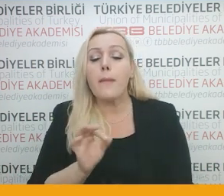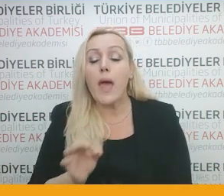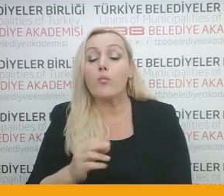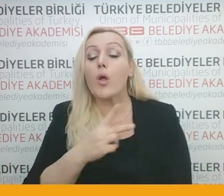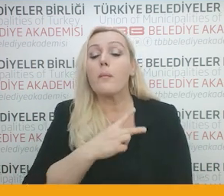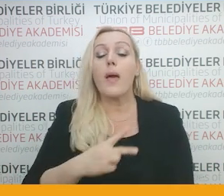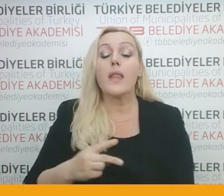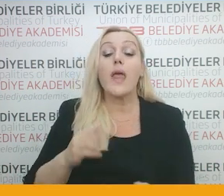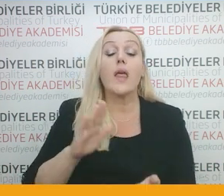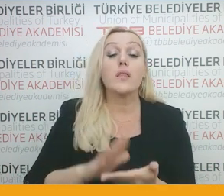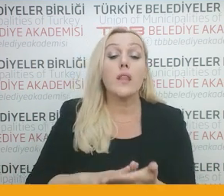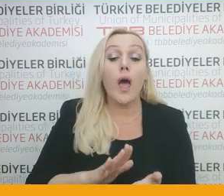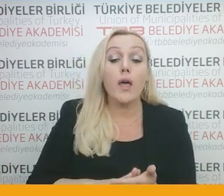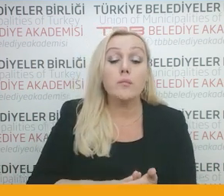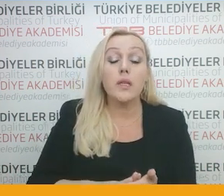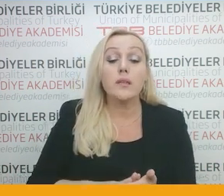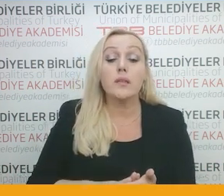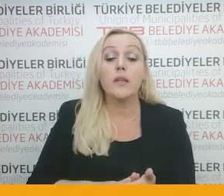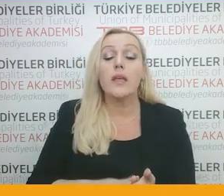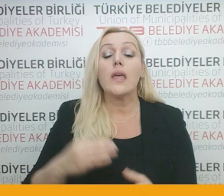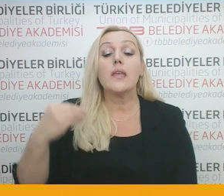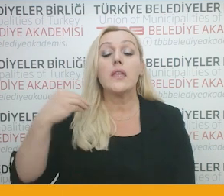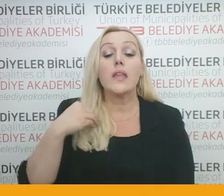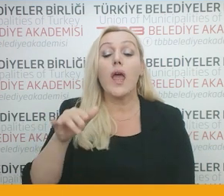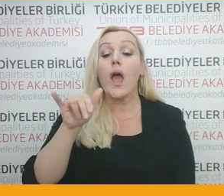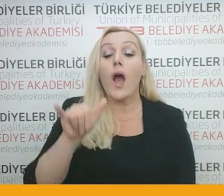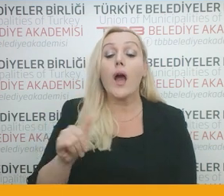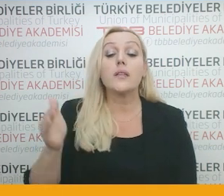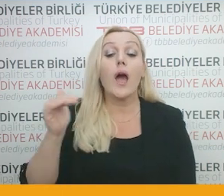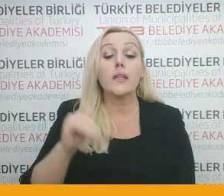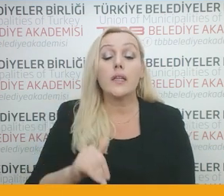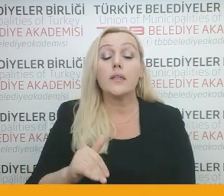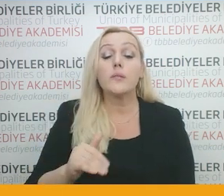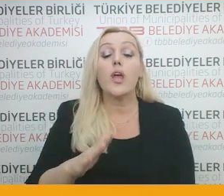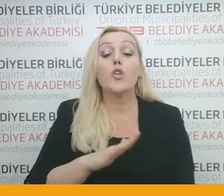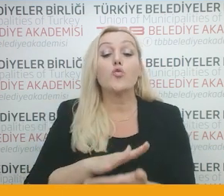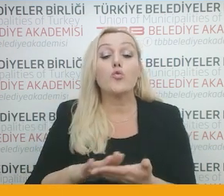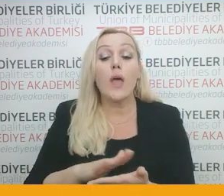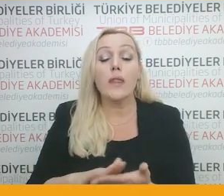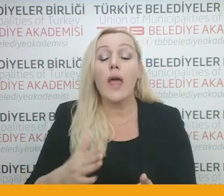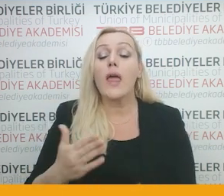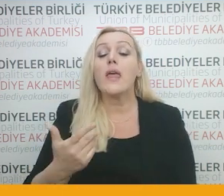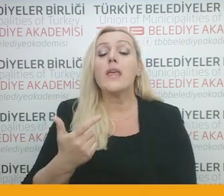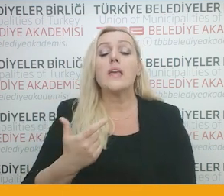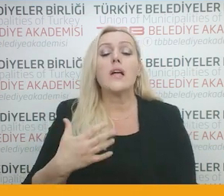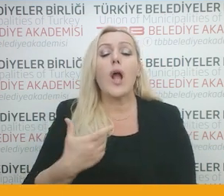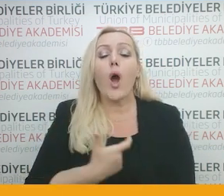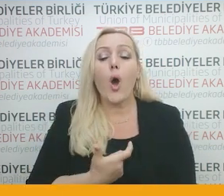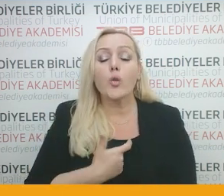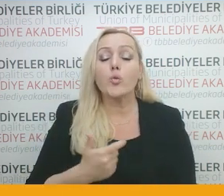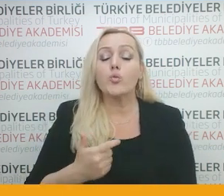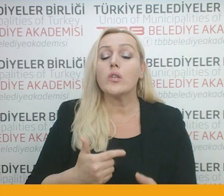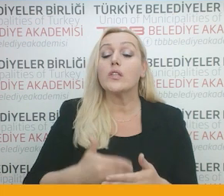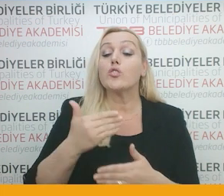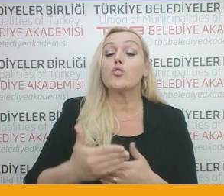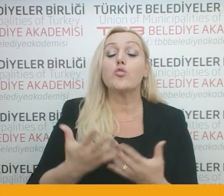tazminatının yasayla belirlenen limitlere uymaksızın yeni haklar getirecek şekilde düzenlenmesiyle yasal sınırları aşan sosyal denge